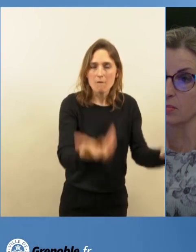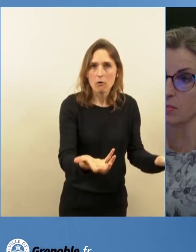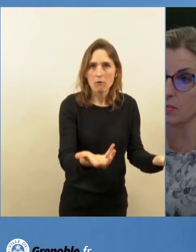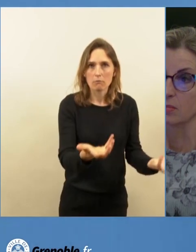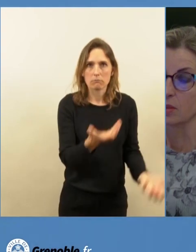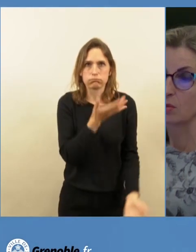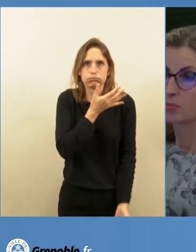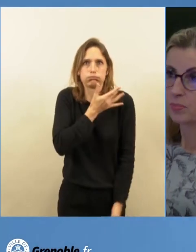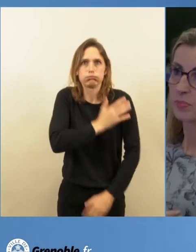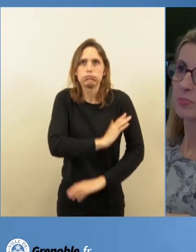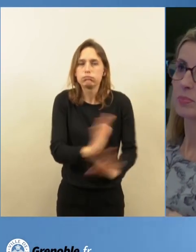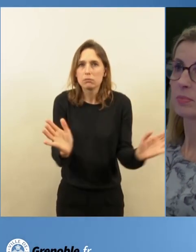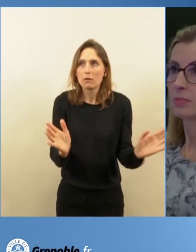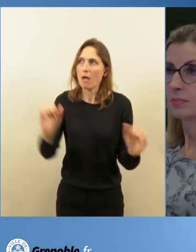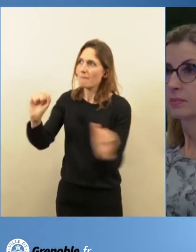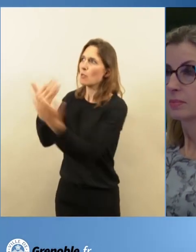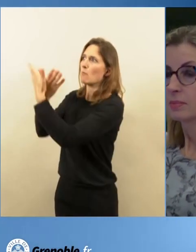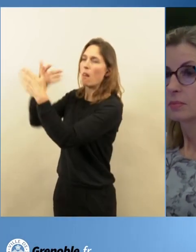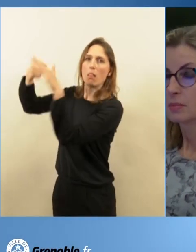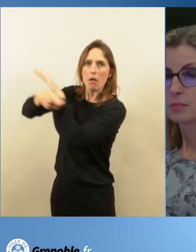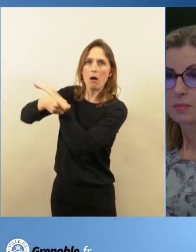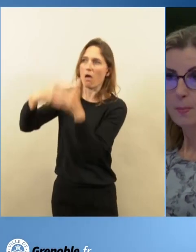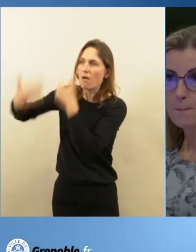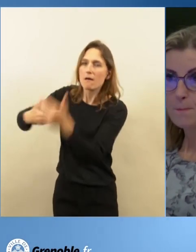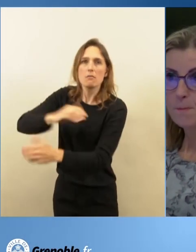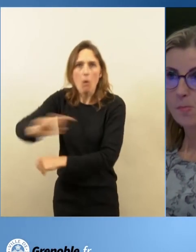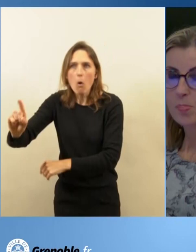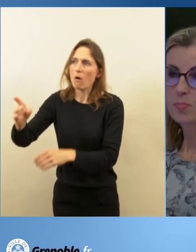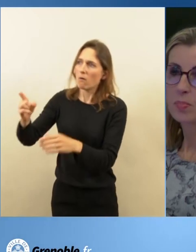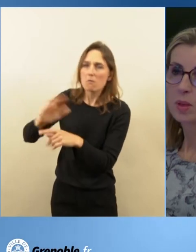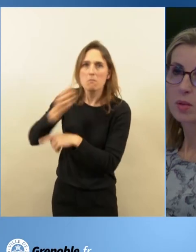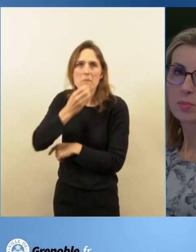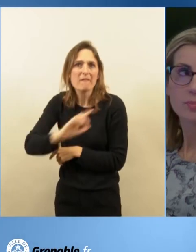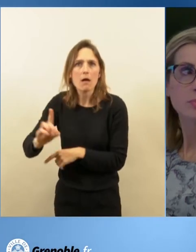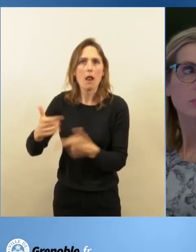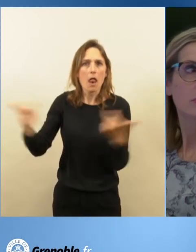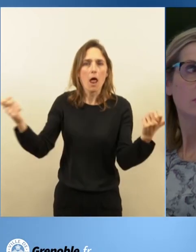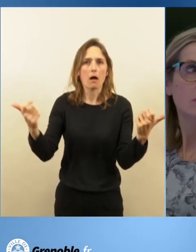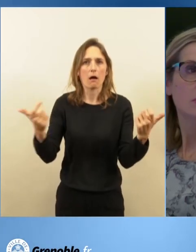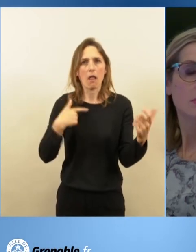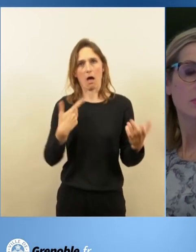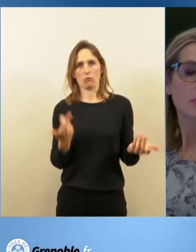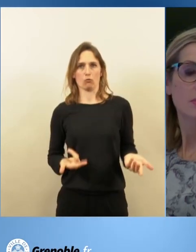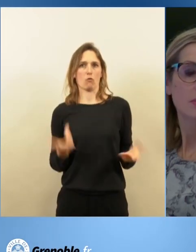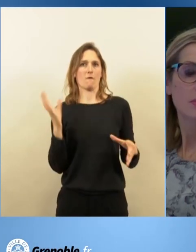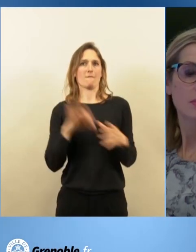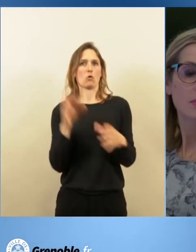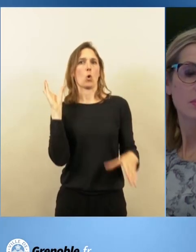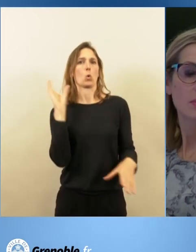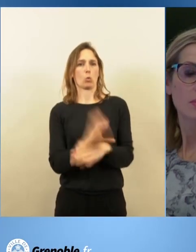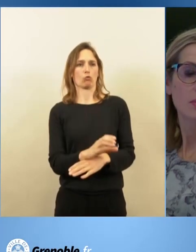parce que la métropole ne le fait pas ne va pas assez vite ne fait pas assez bien etc que on vote contre le